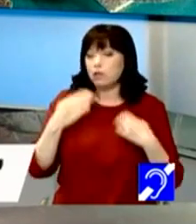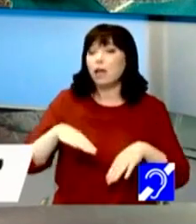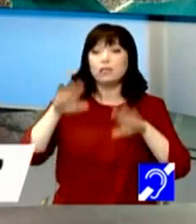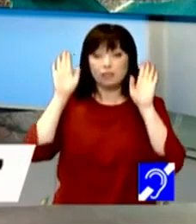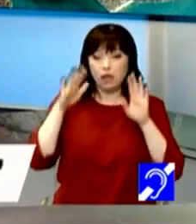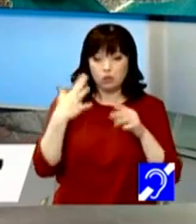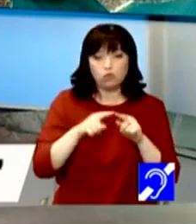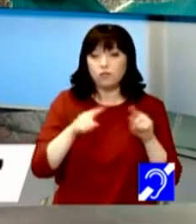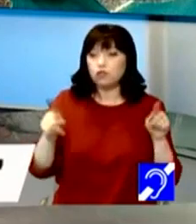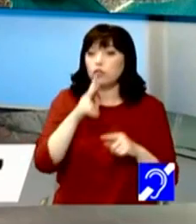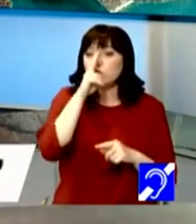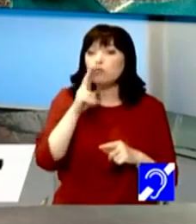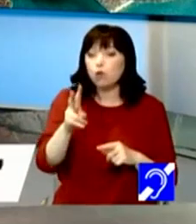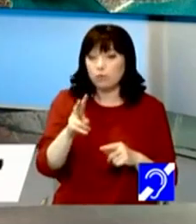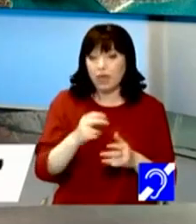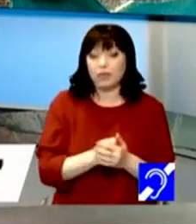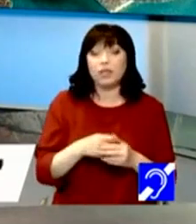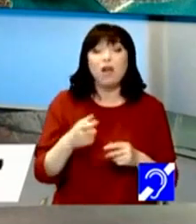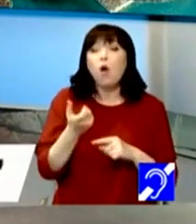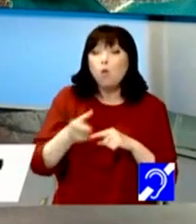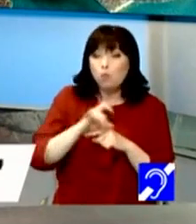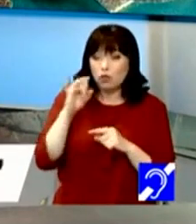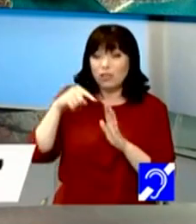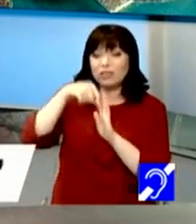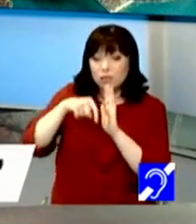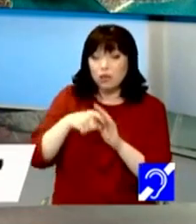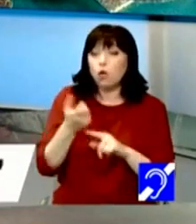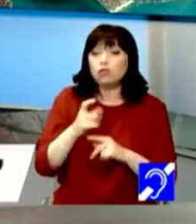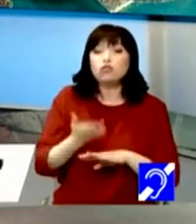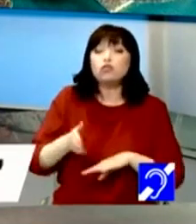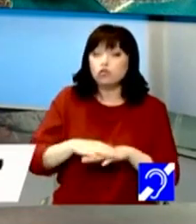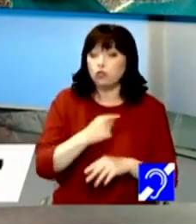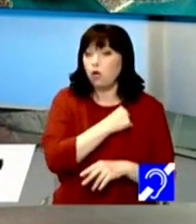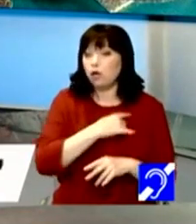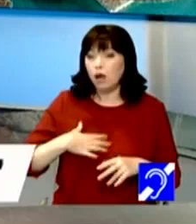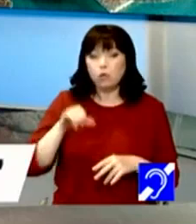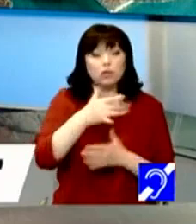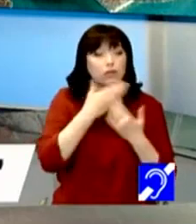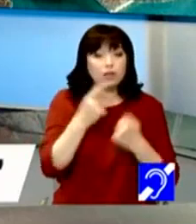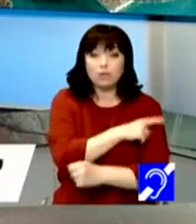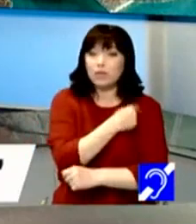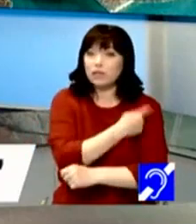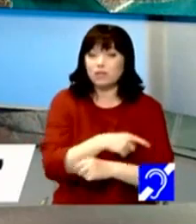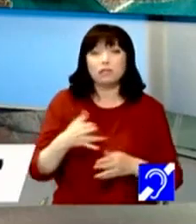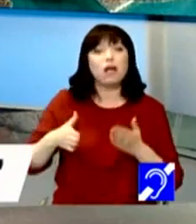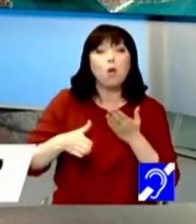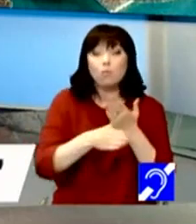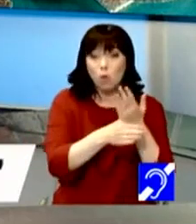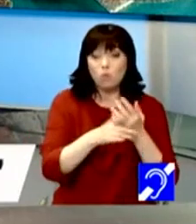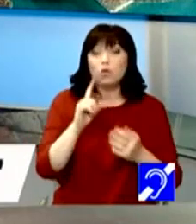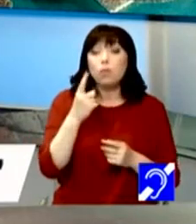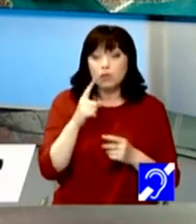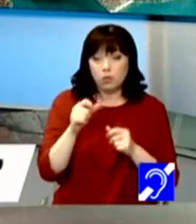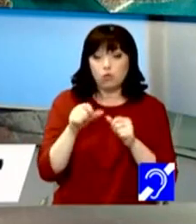de 2 luni de lupte crâncene. Cei mai mulți dintre ei sunt grav răniți, dar nu au avut parte de ajutor medical specializat pentru